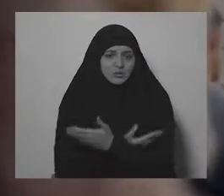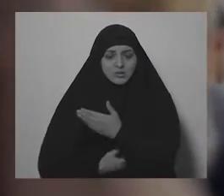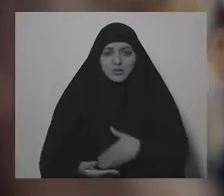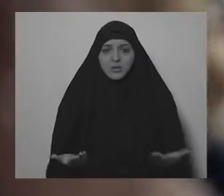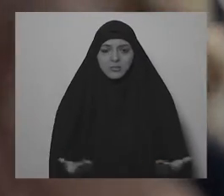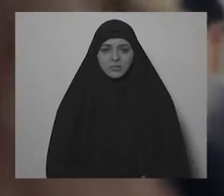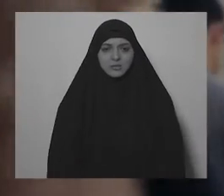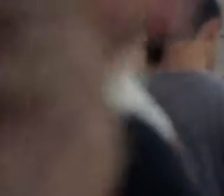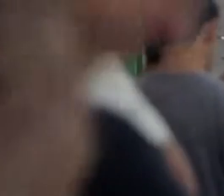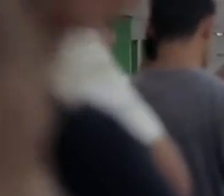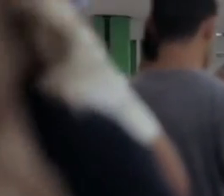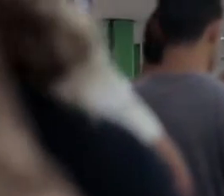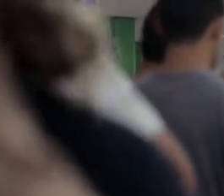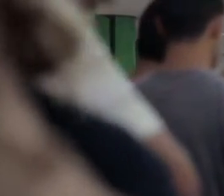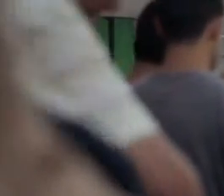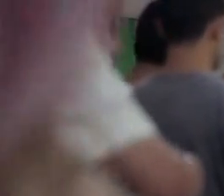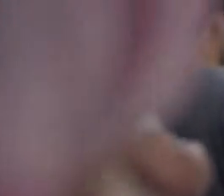الأشخاص اللي في وضعية الإعاقة.